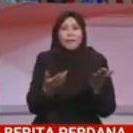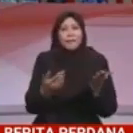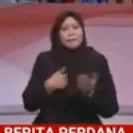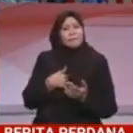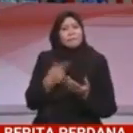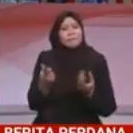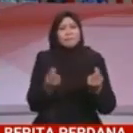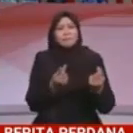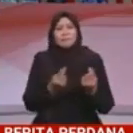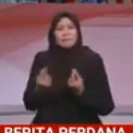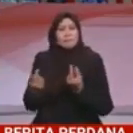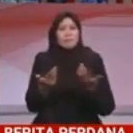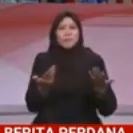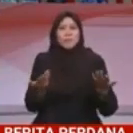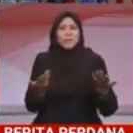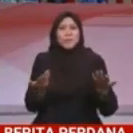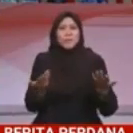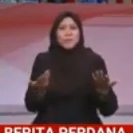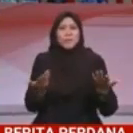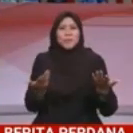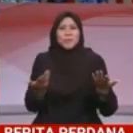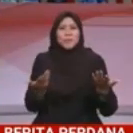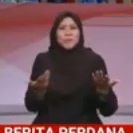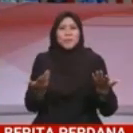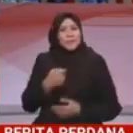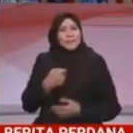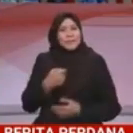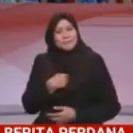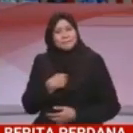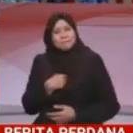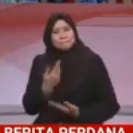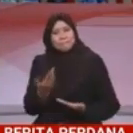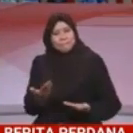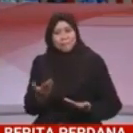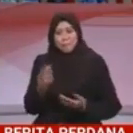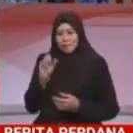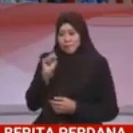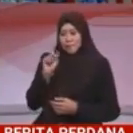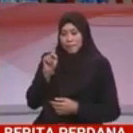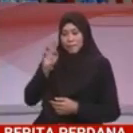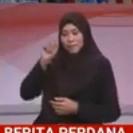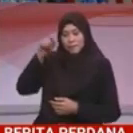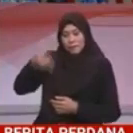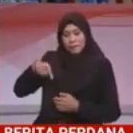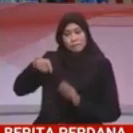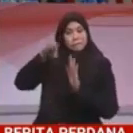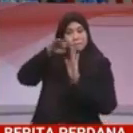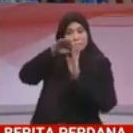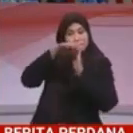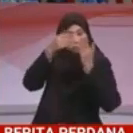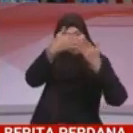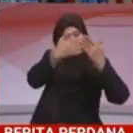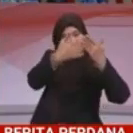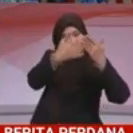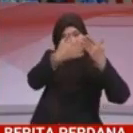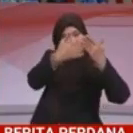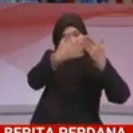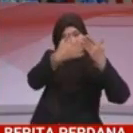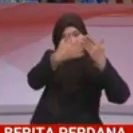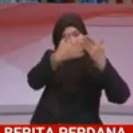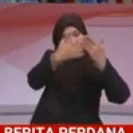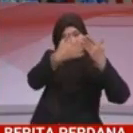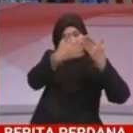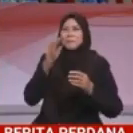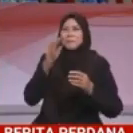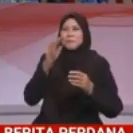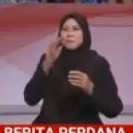saya buat kan. Jadi saya rasa dia punya skrip tu pun kena, dia dalam bentuk komedi musical lah, saya